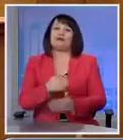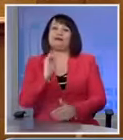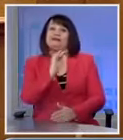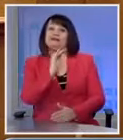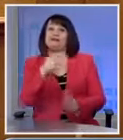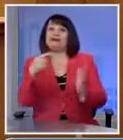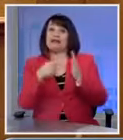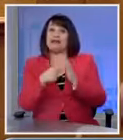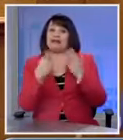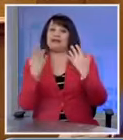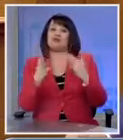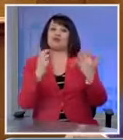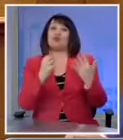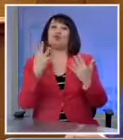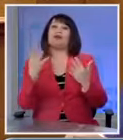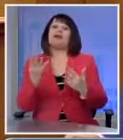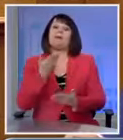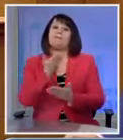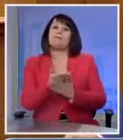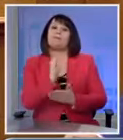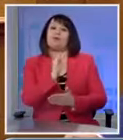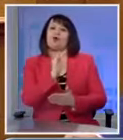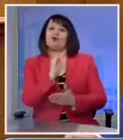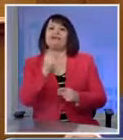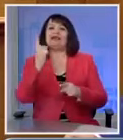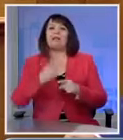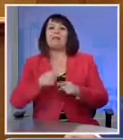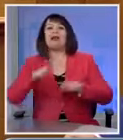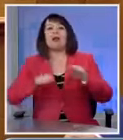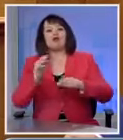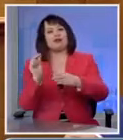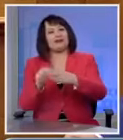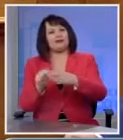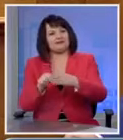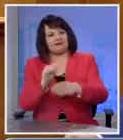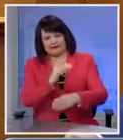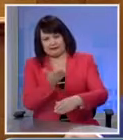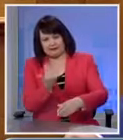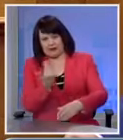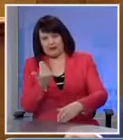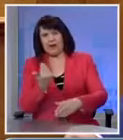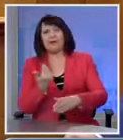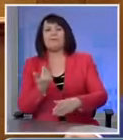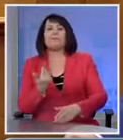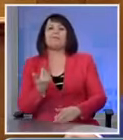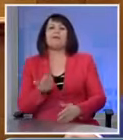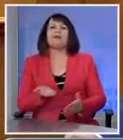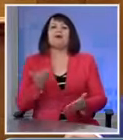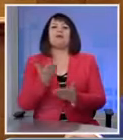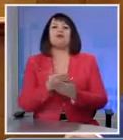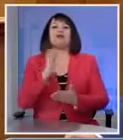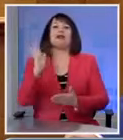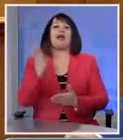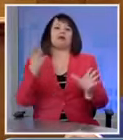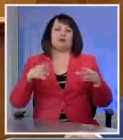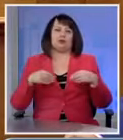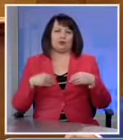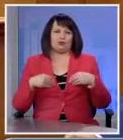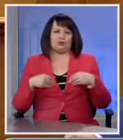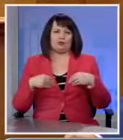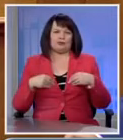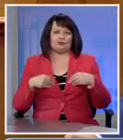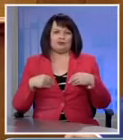το 1989 για την ψήφιση της απλής αναλογικής ήταν μια πρόταση που αν την υιοθετούσε θα